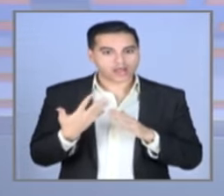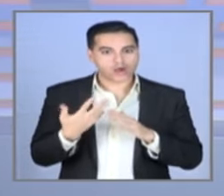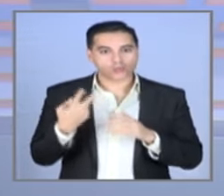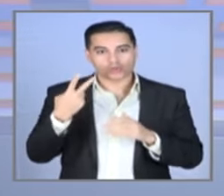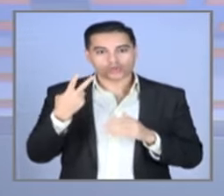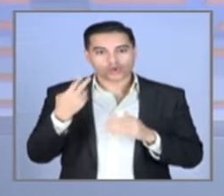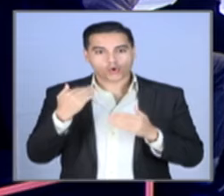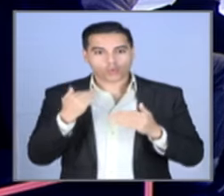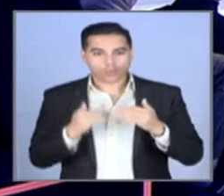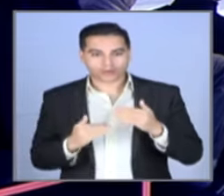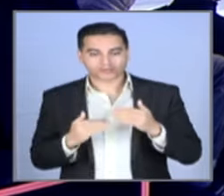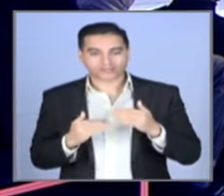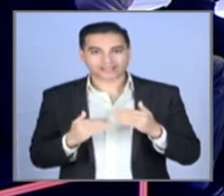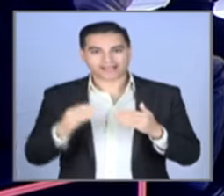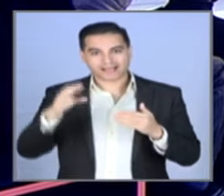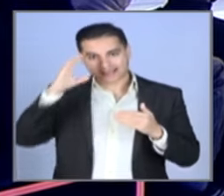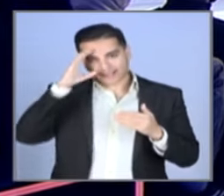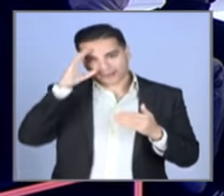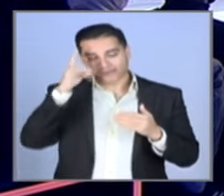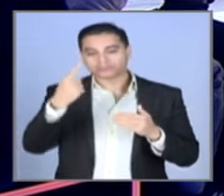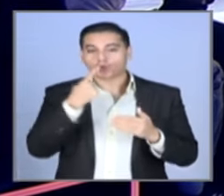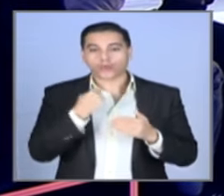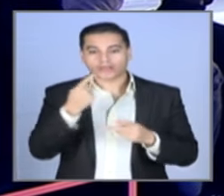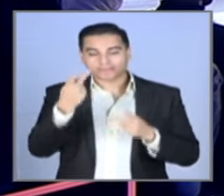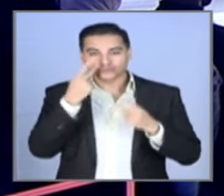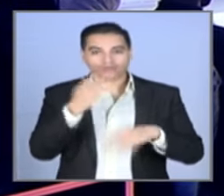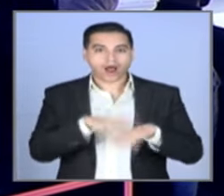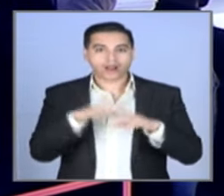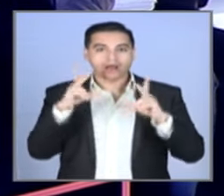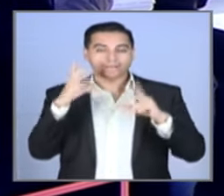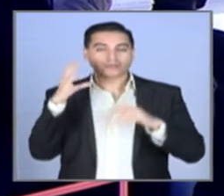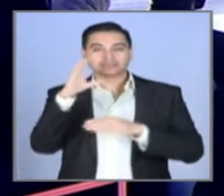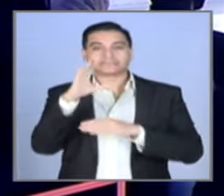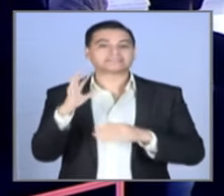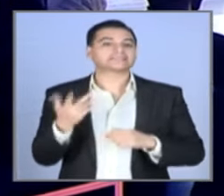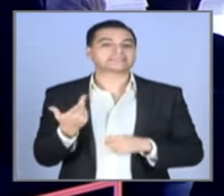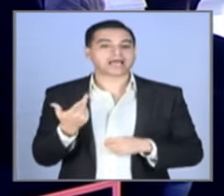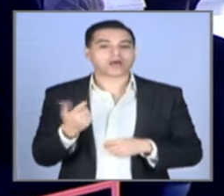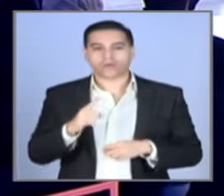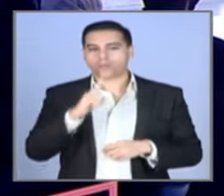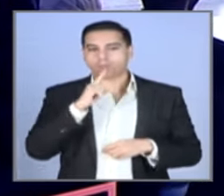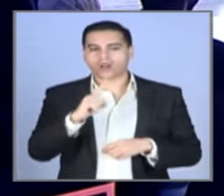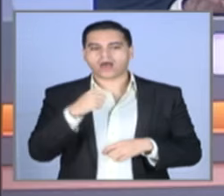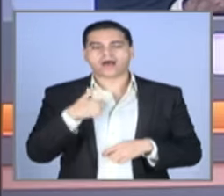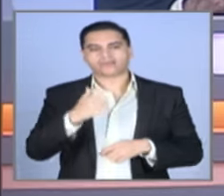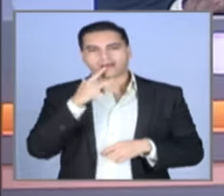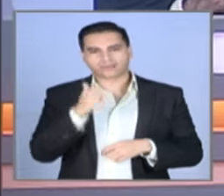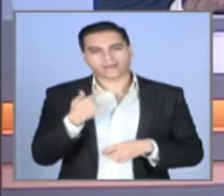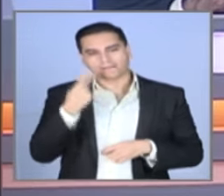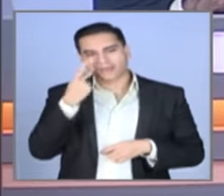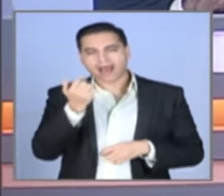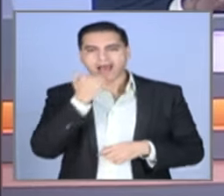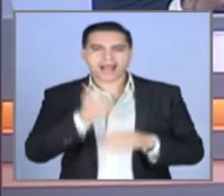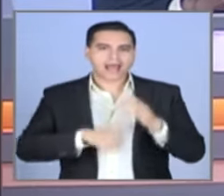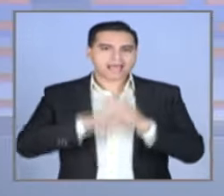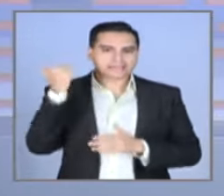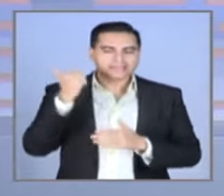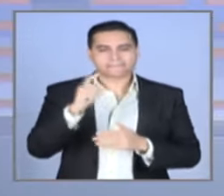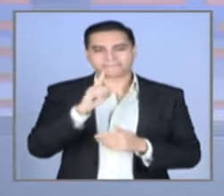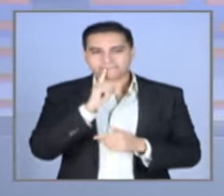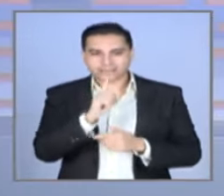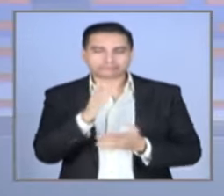والاثنين الوسط زملكاويه. قول لي بقى، بتتفرجوا على الماتش مع بعض ازاي؟ والله لا، هو دايما متوقعين الاهلي يكسب يعني، فخلاص